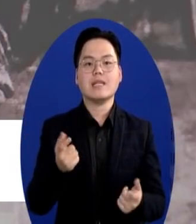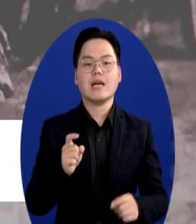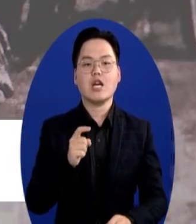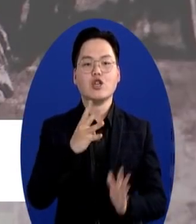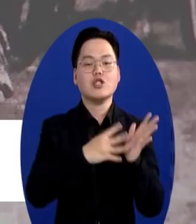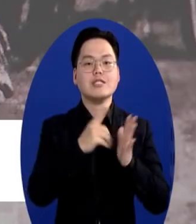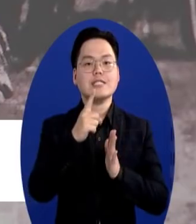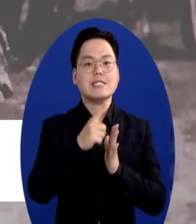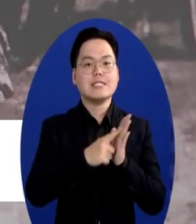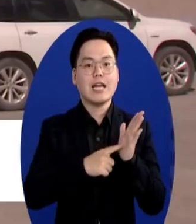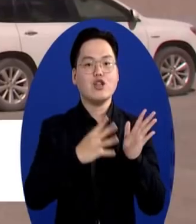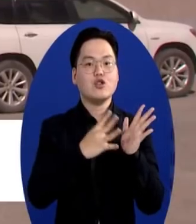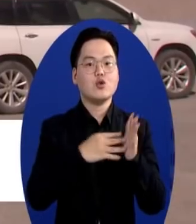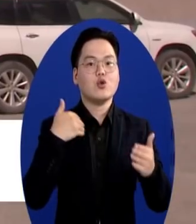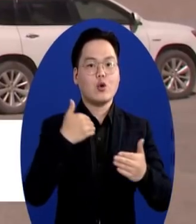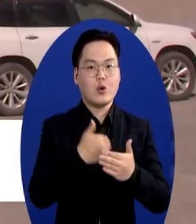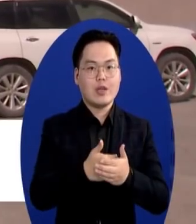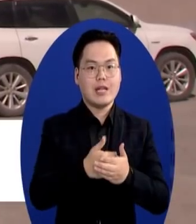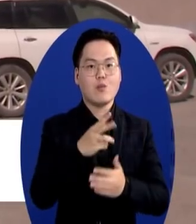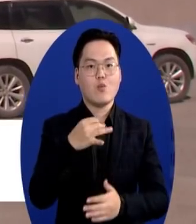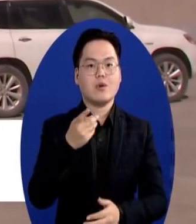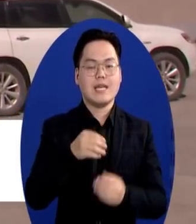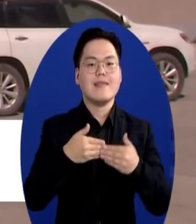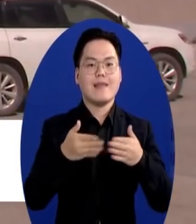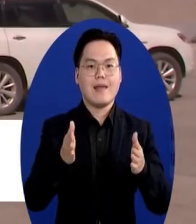хүртэл Оросын соёл шинжлэх ухааны төв дөрвөлжилнэ.